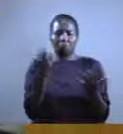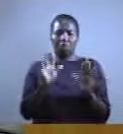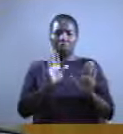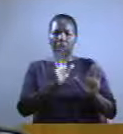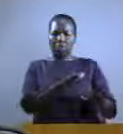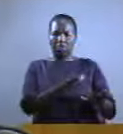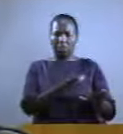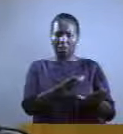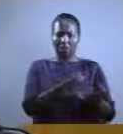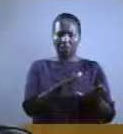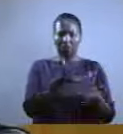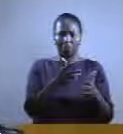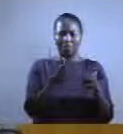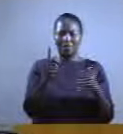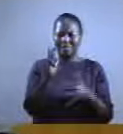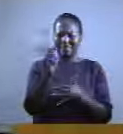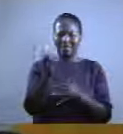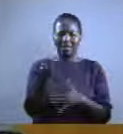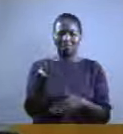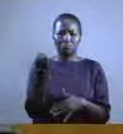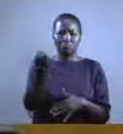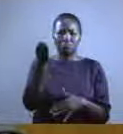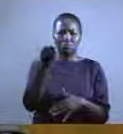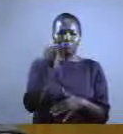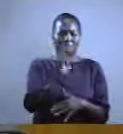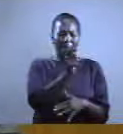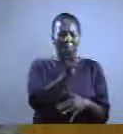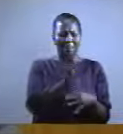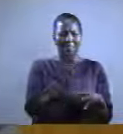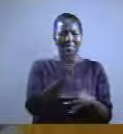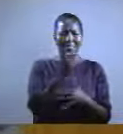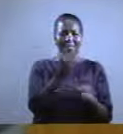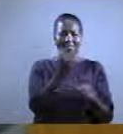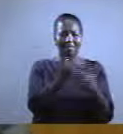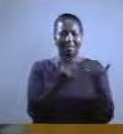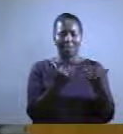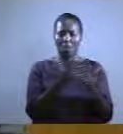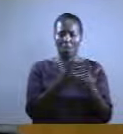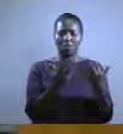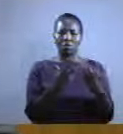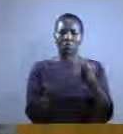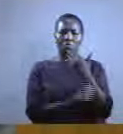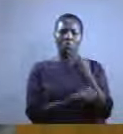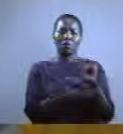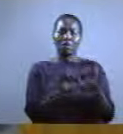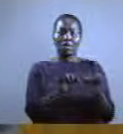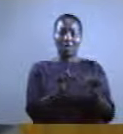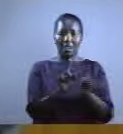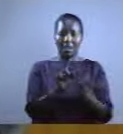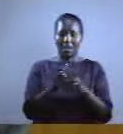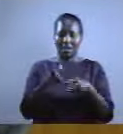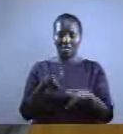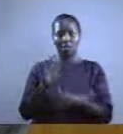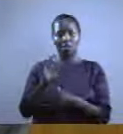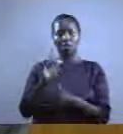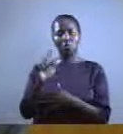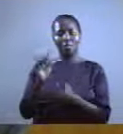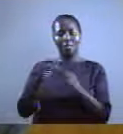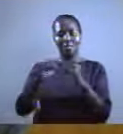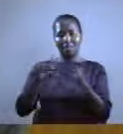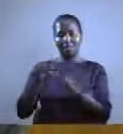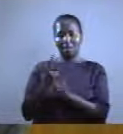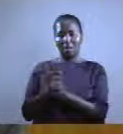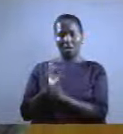belastings ingestel wat tot verarming gevolg het. Voorbeelde is die e-tolstelsels wat in Gauteng geïmplementeer gaan word en die talle wat